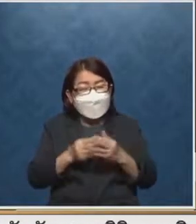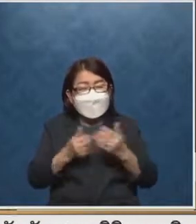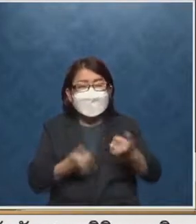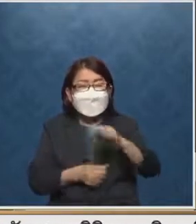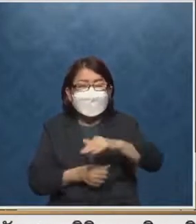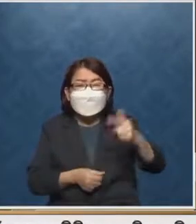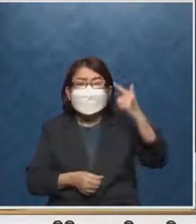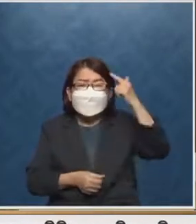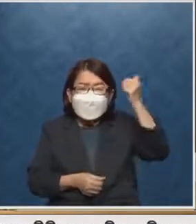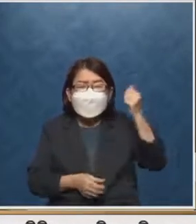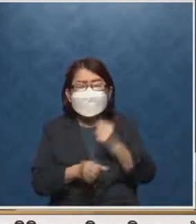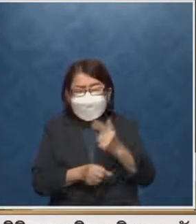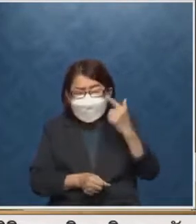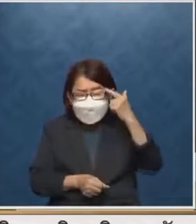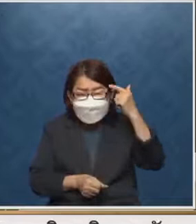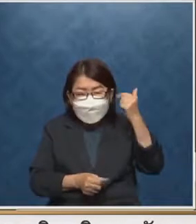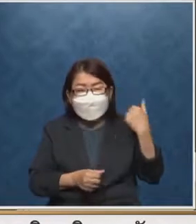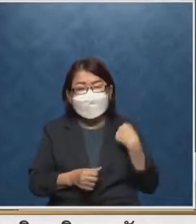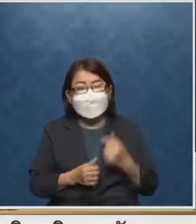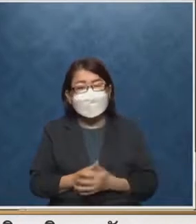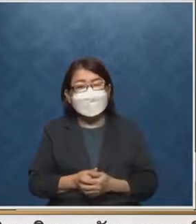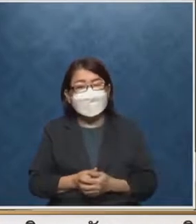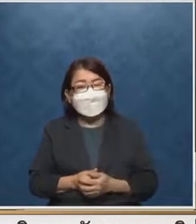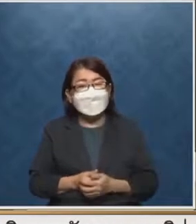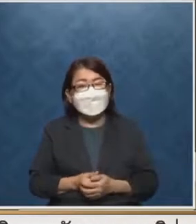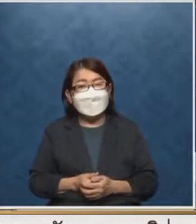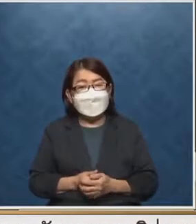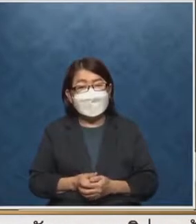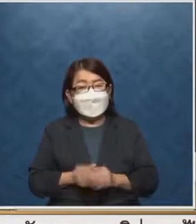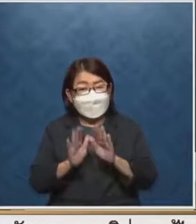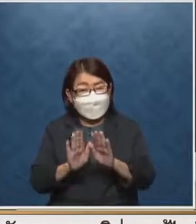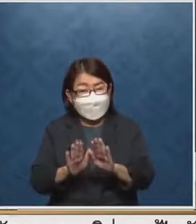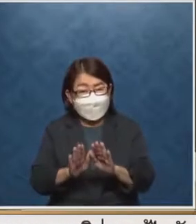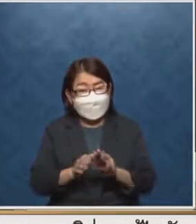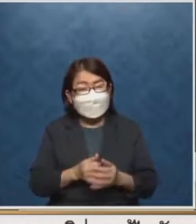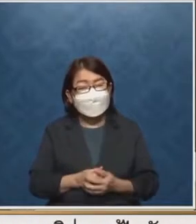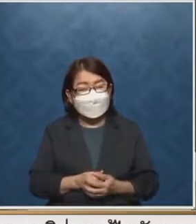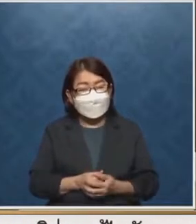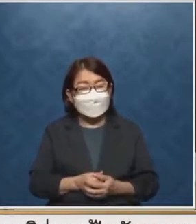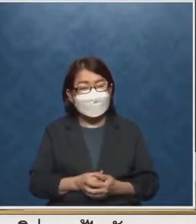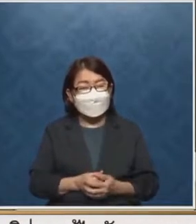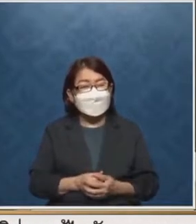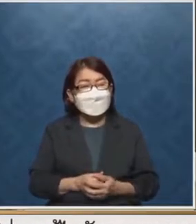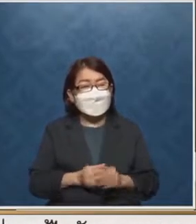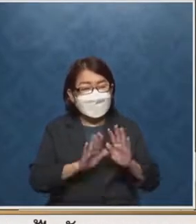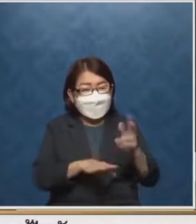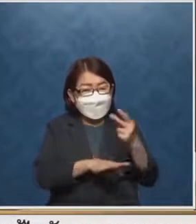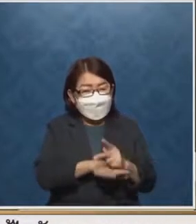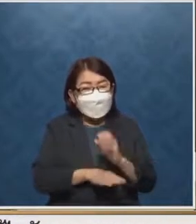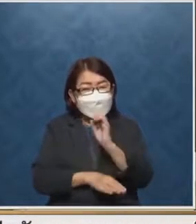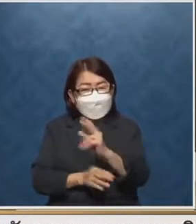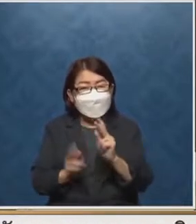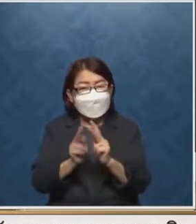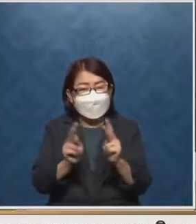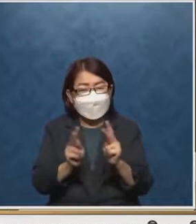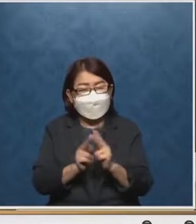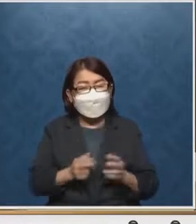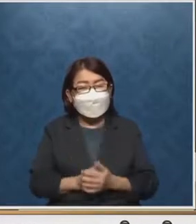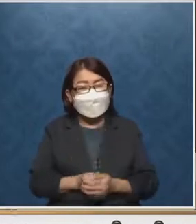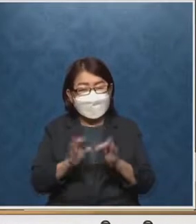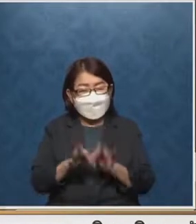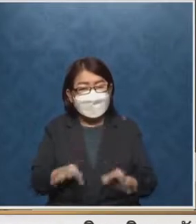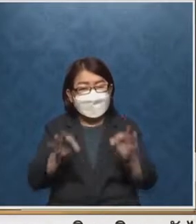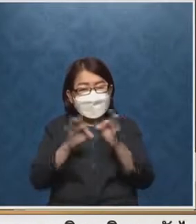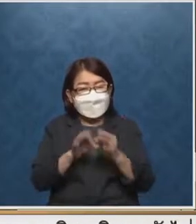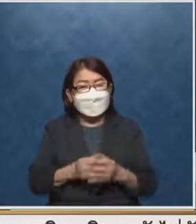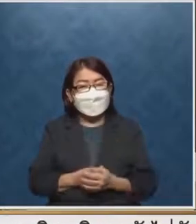าทันทำงานคิดว่าเรื่องนี้จะเป็นสิ่งที่เป็นประโยชน์ถึงผมจึงฝากท่านประธานฝากท่านกรรมการด้วยว่าเรื่องนี้สำคัญมากน